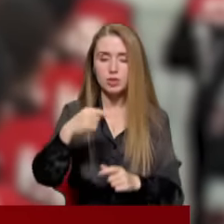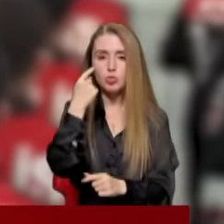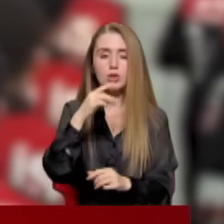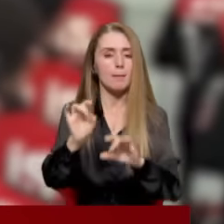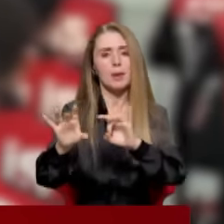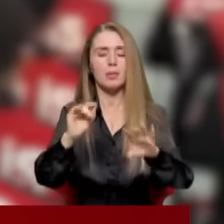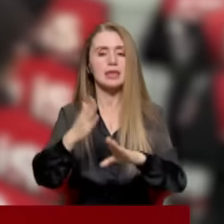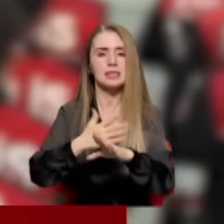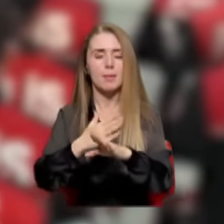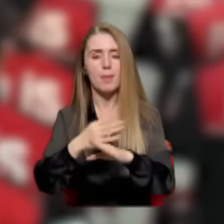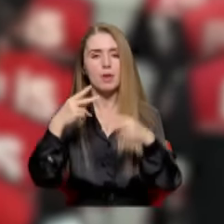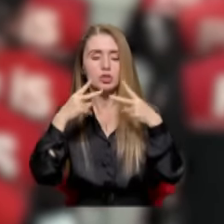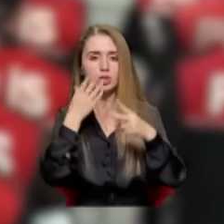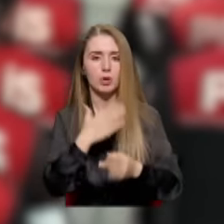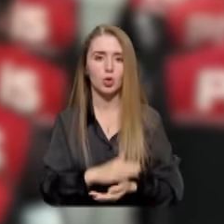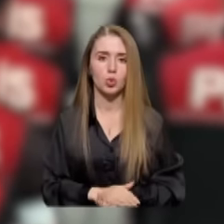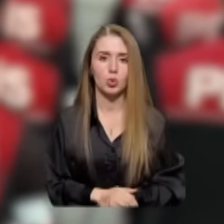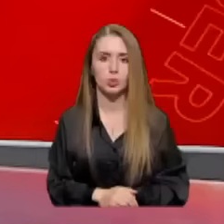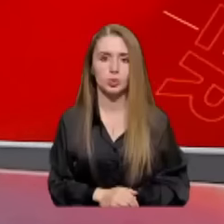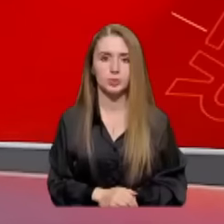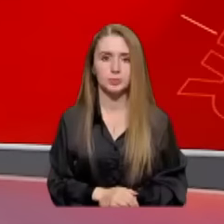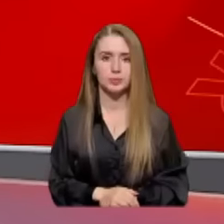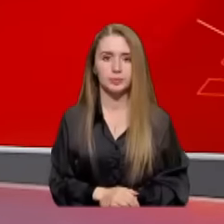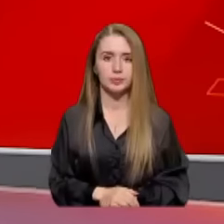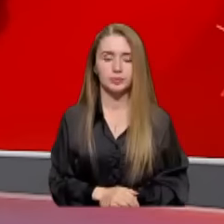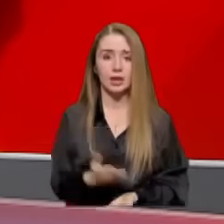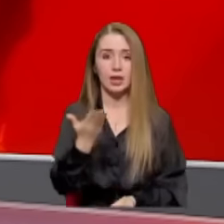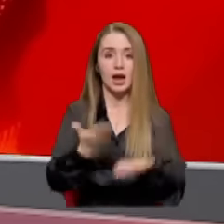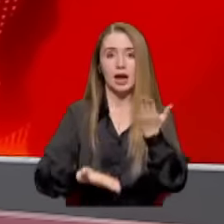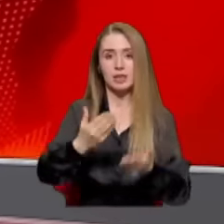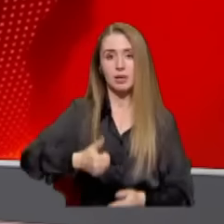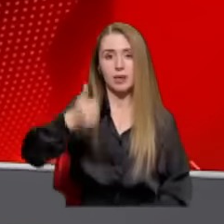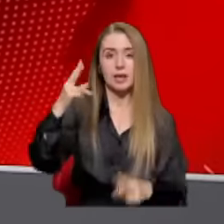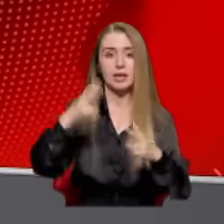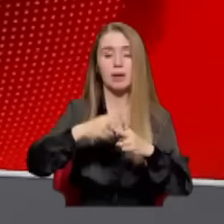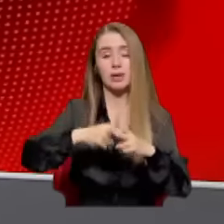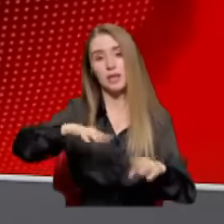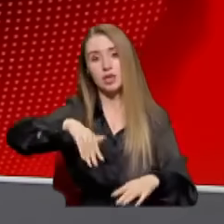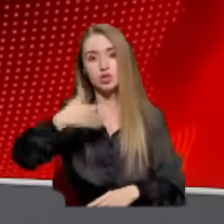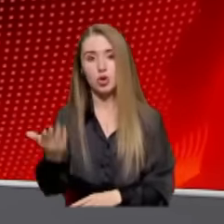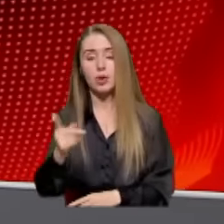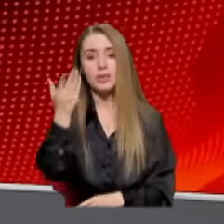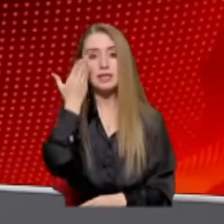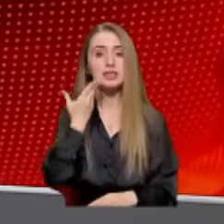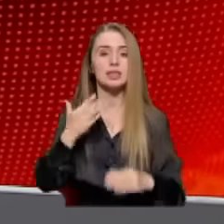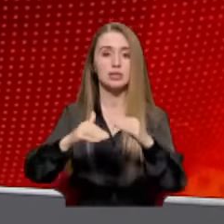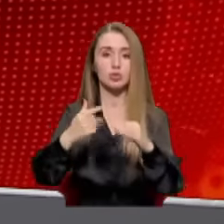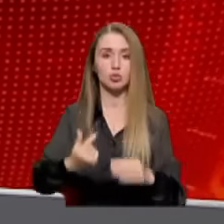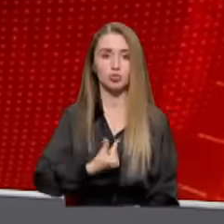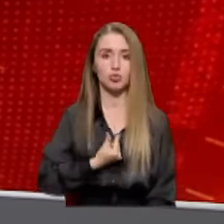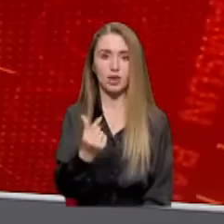neden elendiğine ilişkin bir açıklamada. Adalet Bakanlığı Emniyet'in ardından bir izleyicimizin uyarısı var Hatice Hanım.